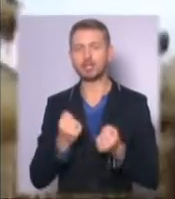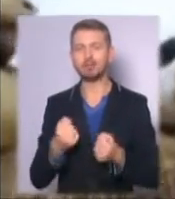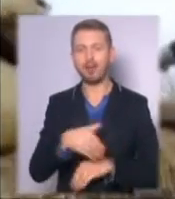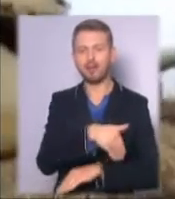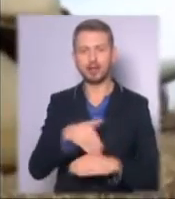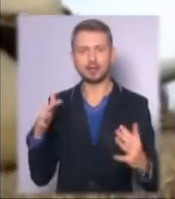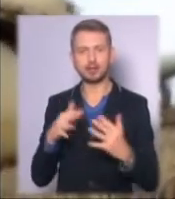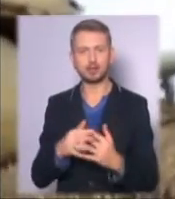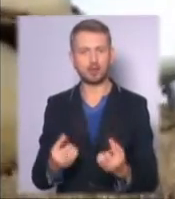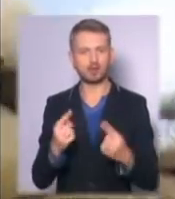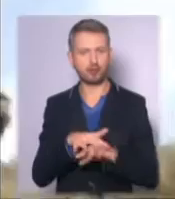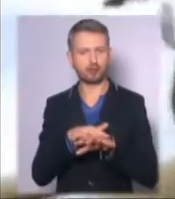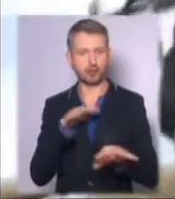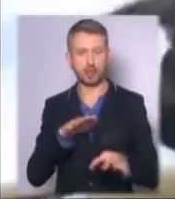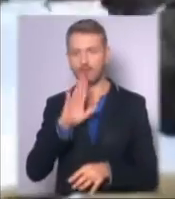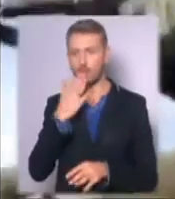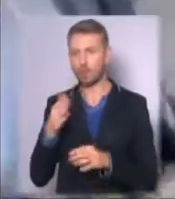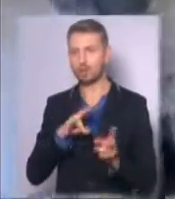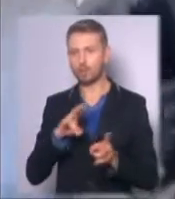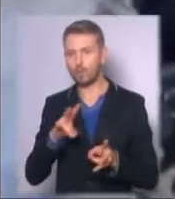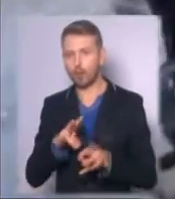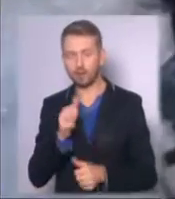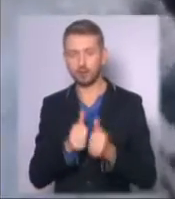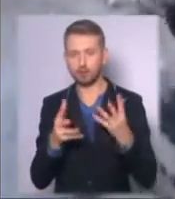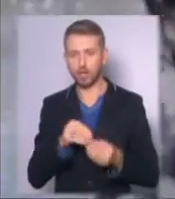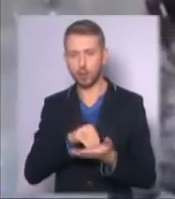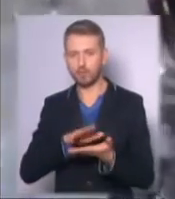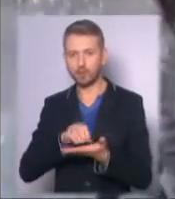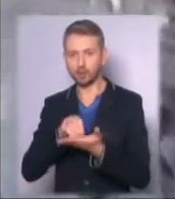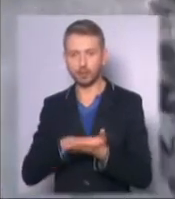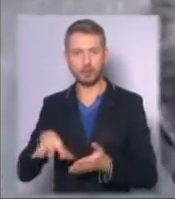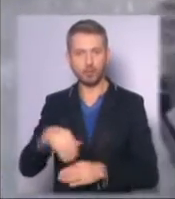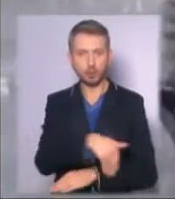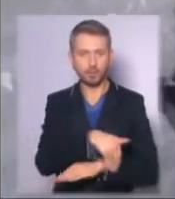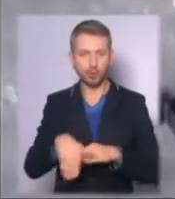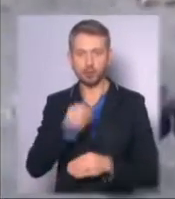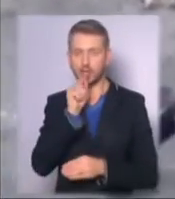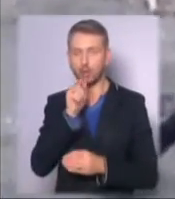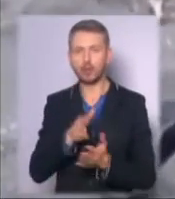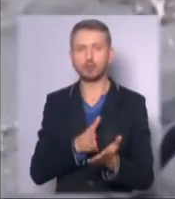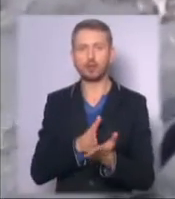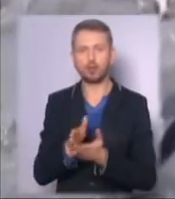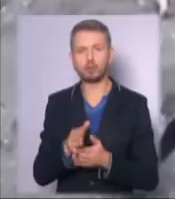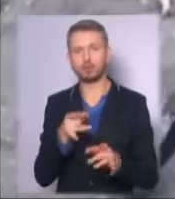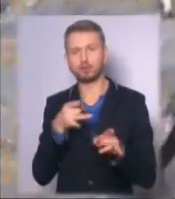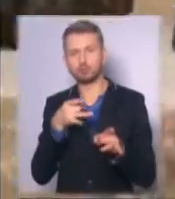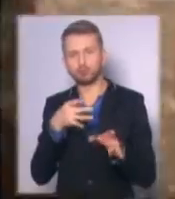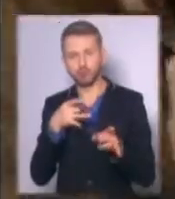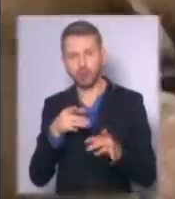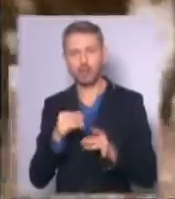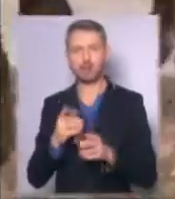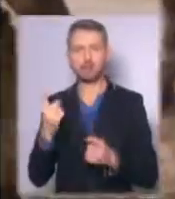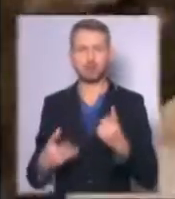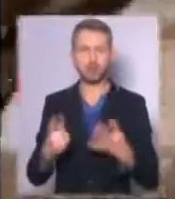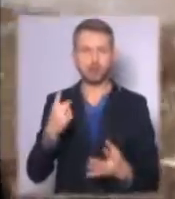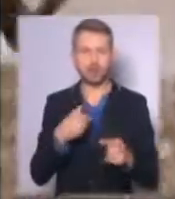сили. Ворожі провокації щоденно фіксуються по всьому фронту. На Луганському напрямку бойовики відкривали вогонь із мінометів та стрілецької